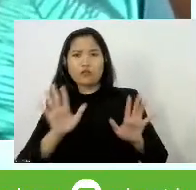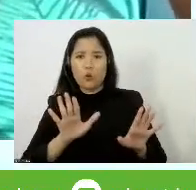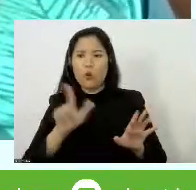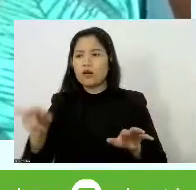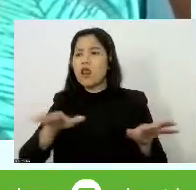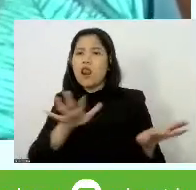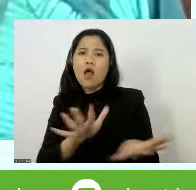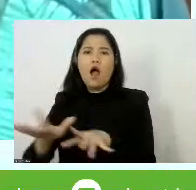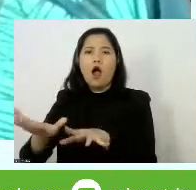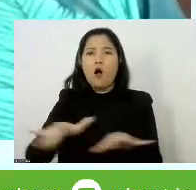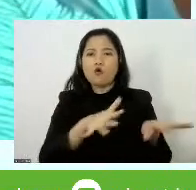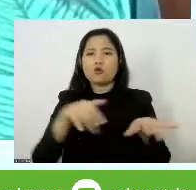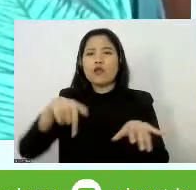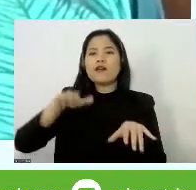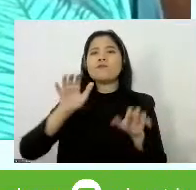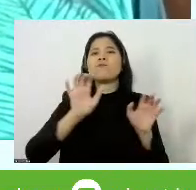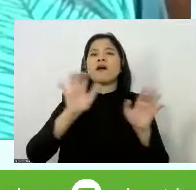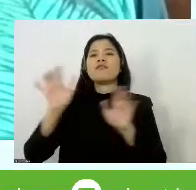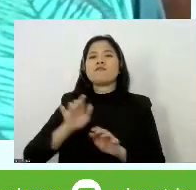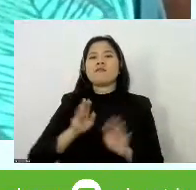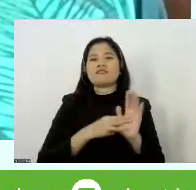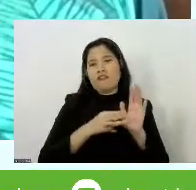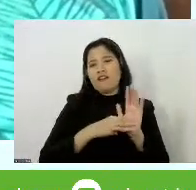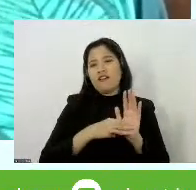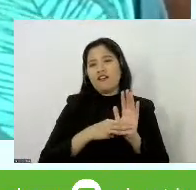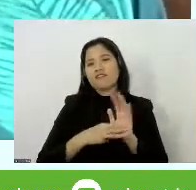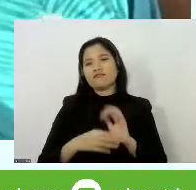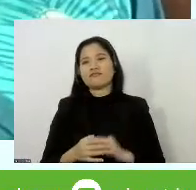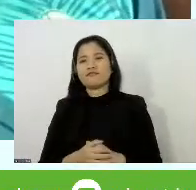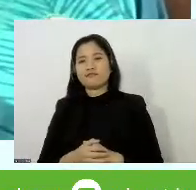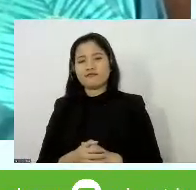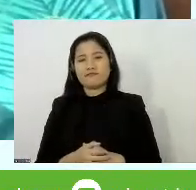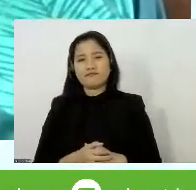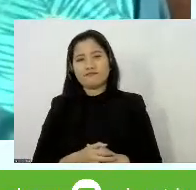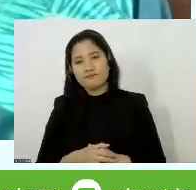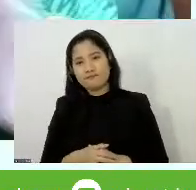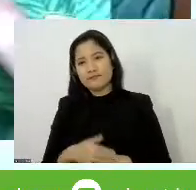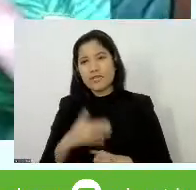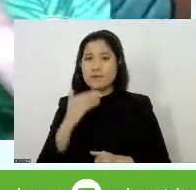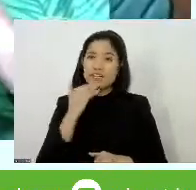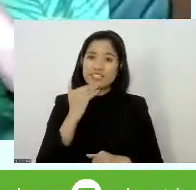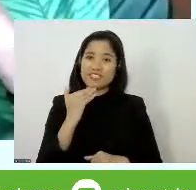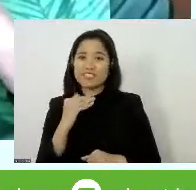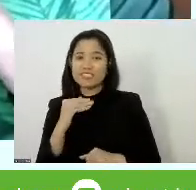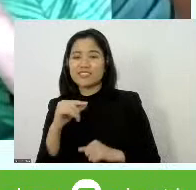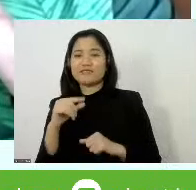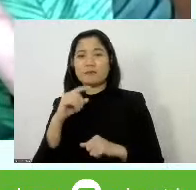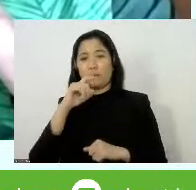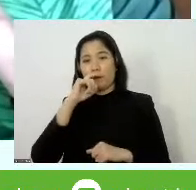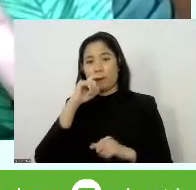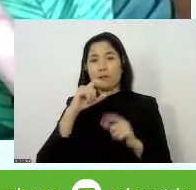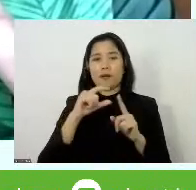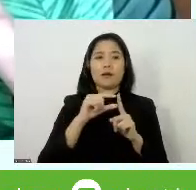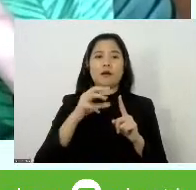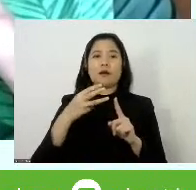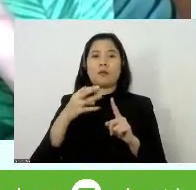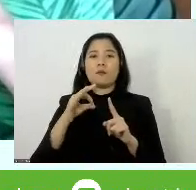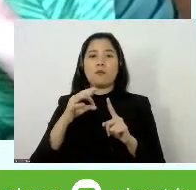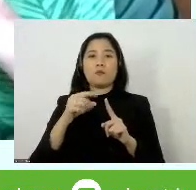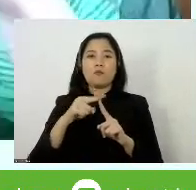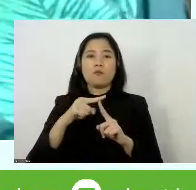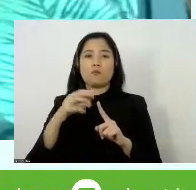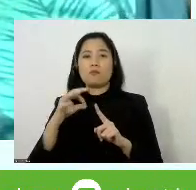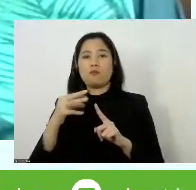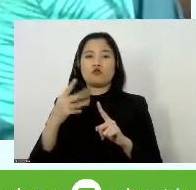banyak masalah yang harus kita perbaiki sama-sama gw baik-baik Terima kasih banyak komputer pribadi sama-sama lemah bisa ngobrol